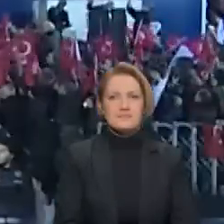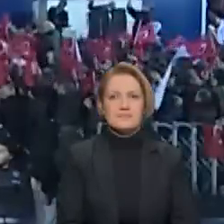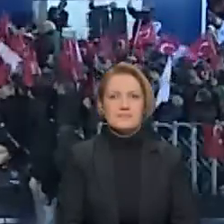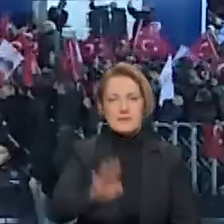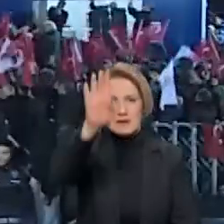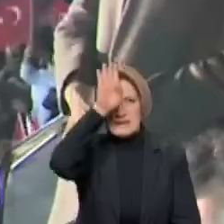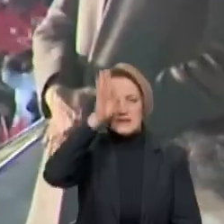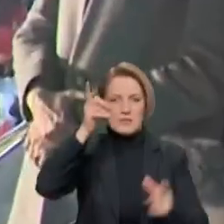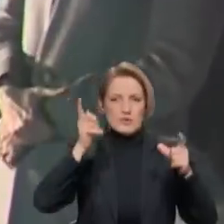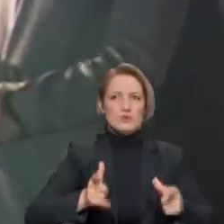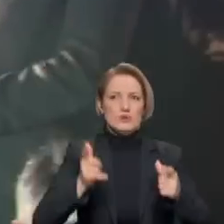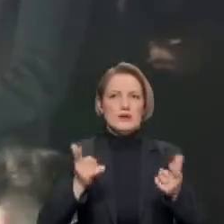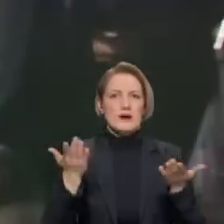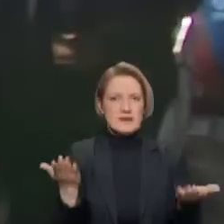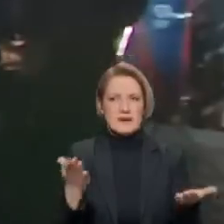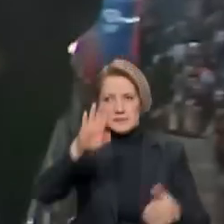İstanbullular,